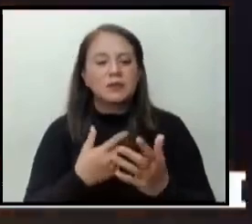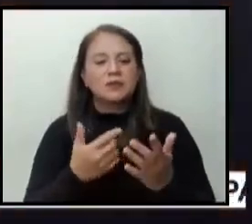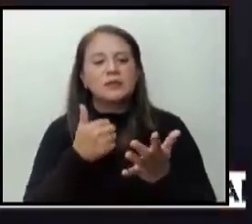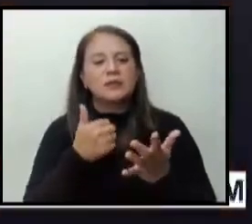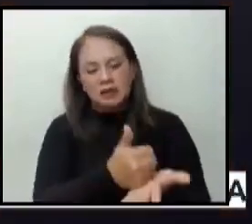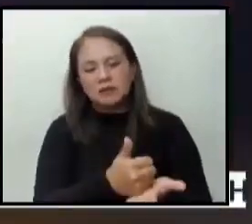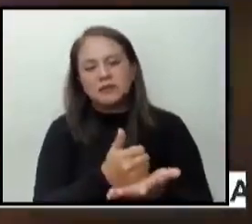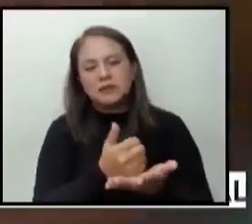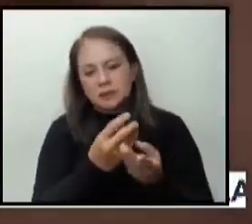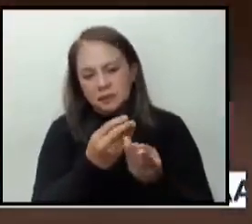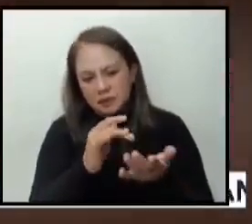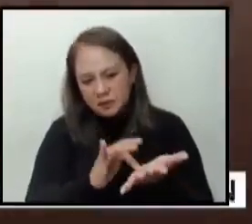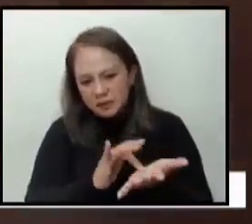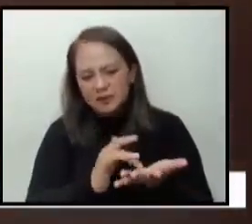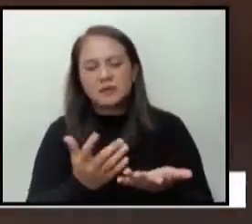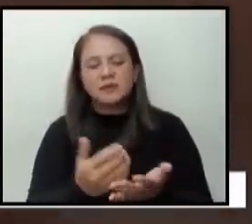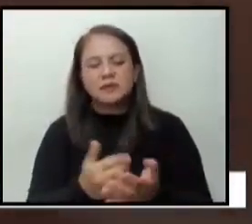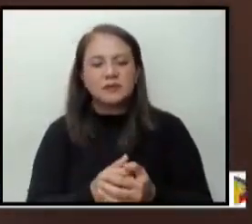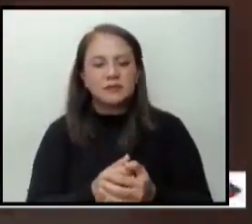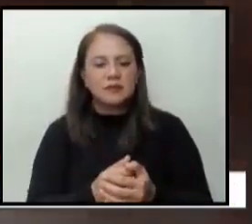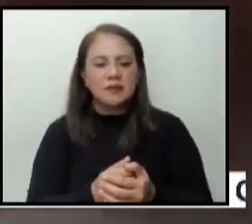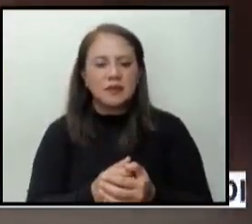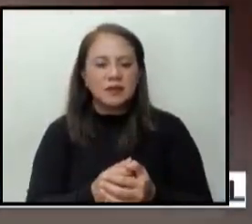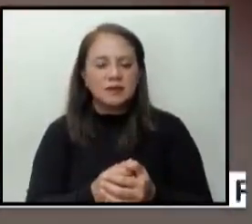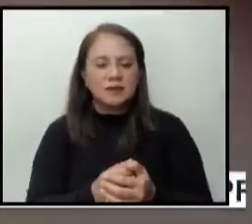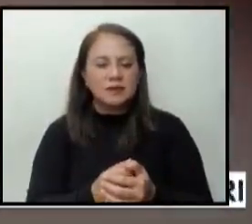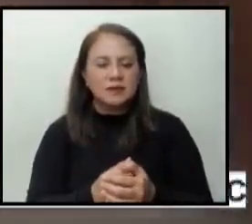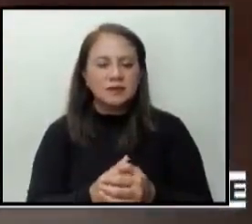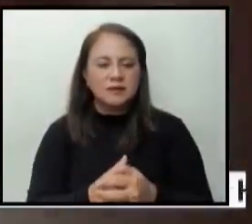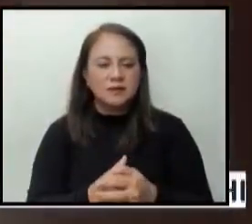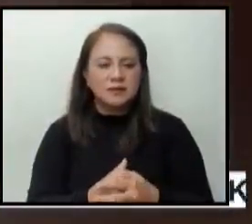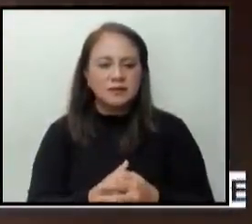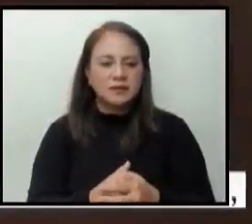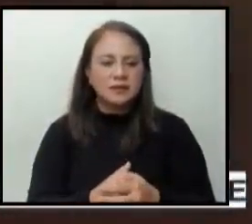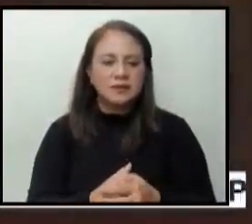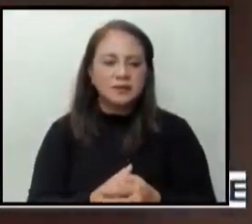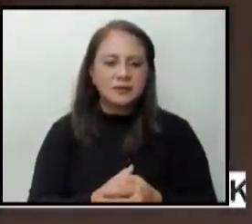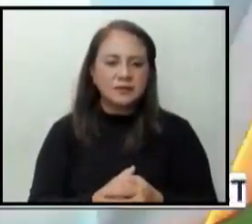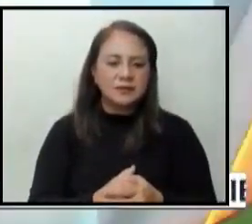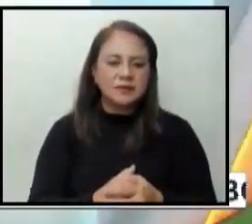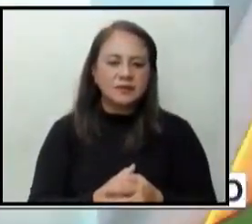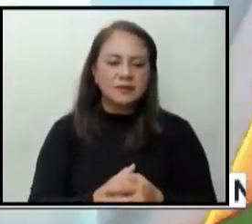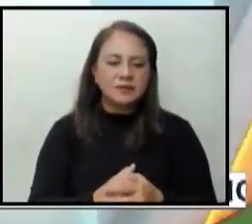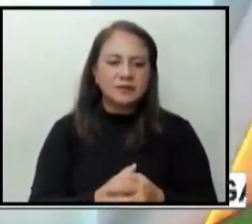Katleya Antonio para sa Morning Show ng Bayan, Rise and Shine, Pilipinas.